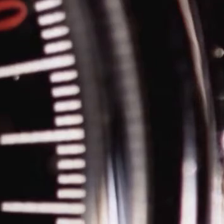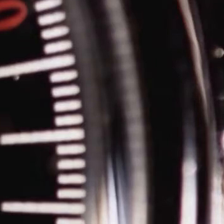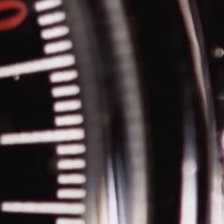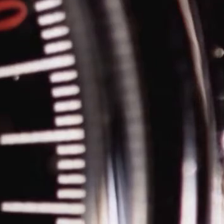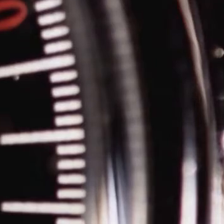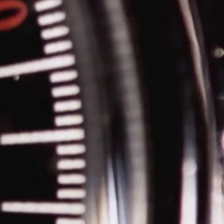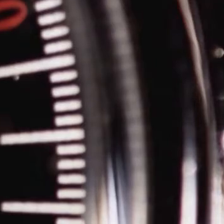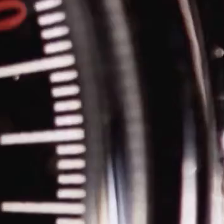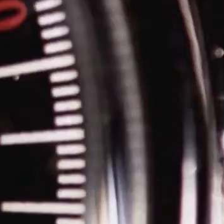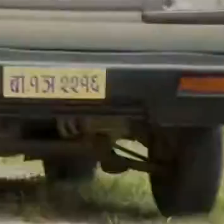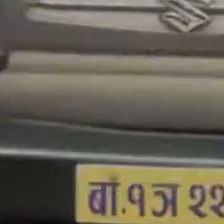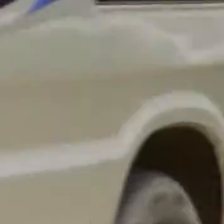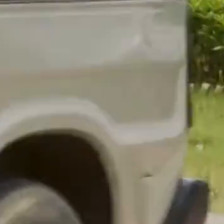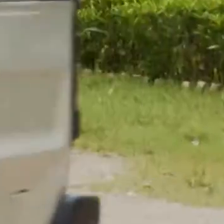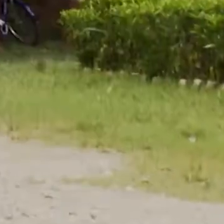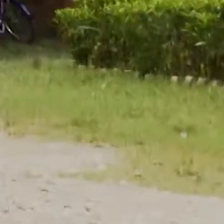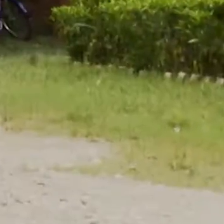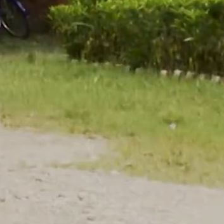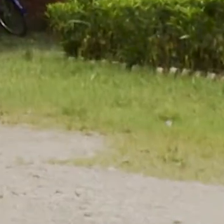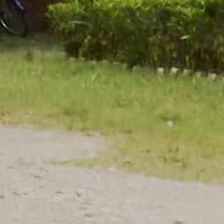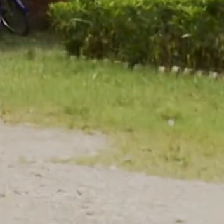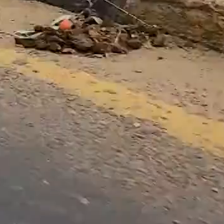हर घडी हर प्रहर